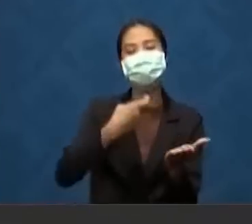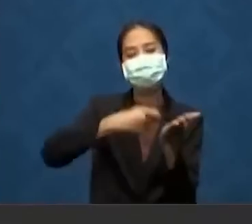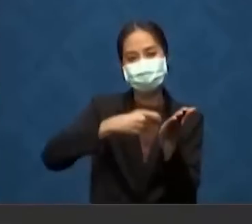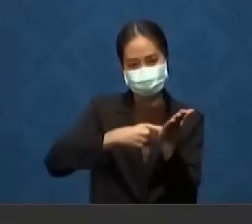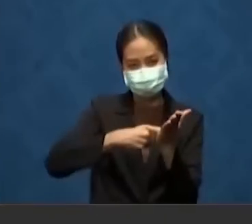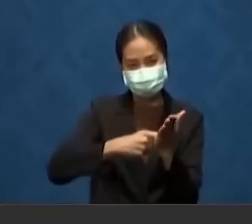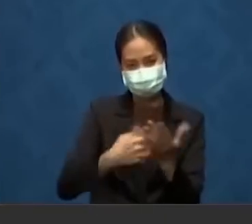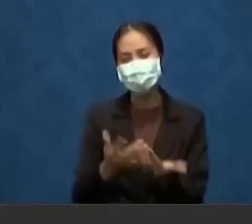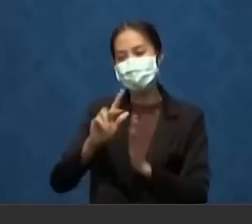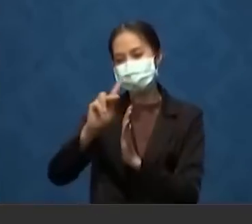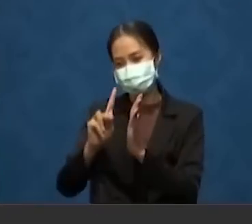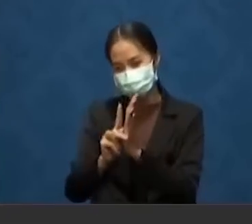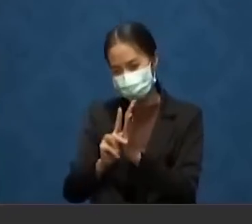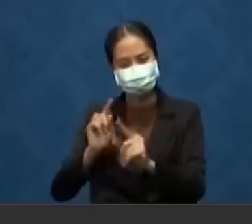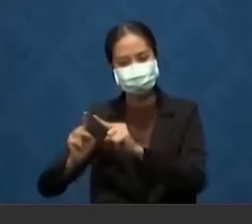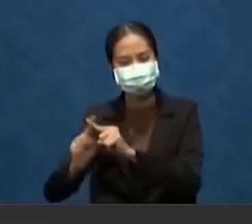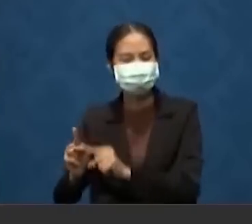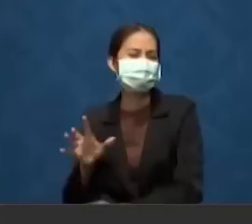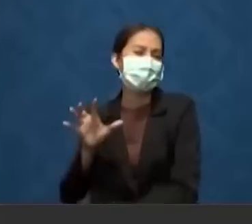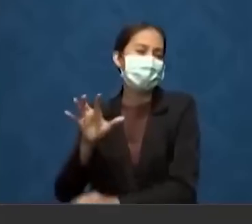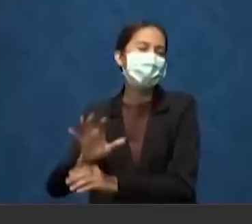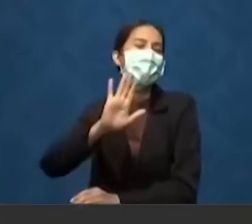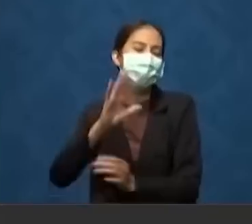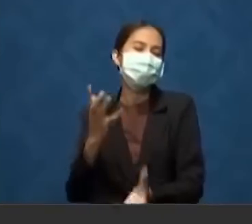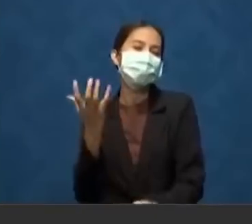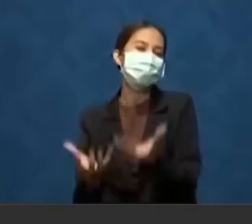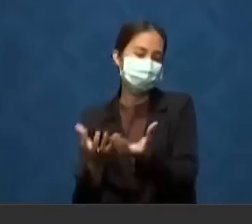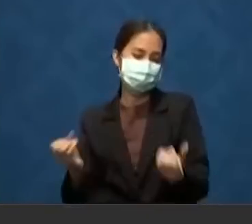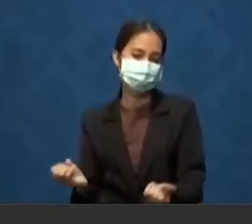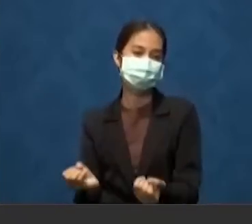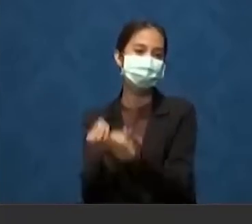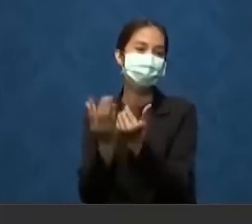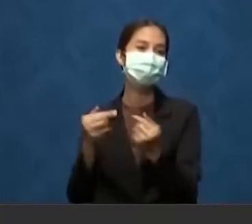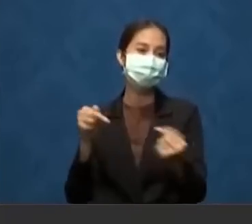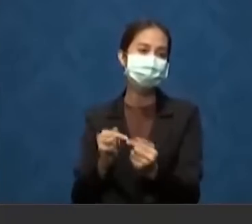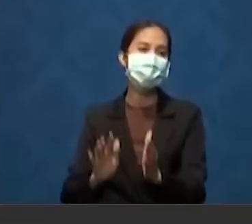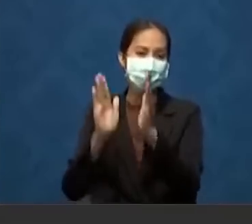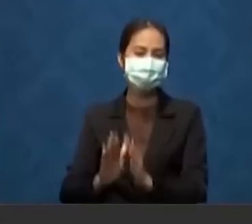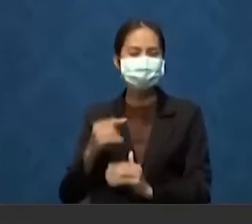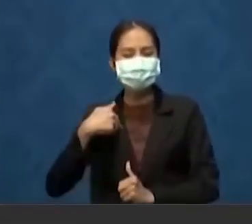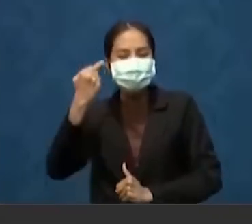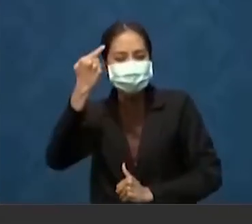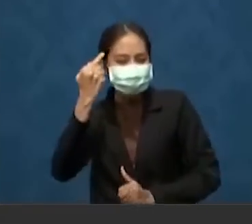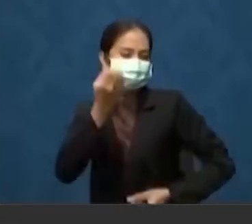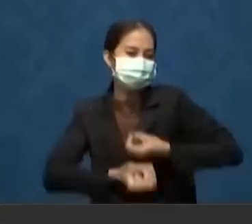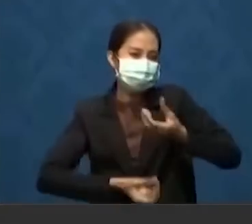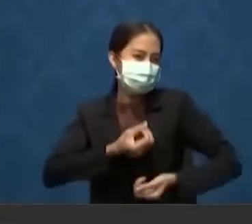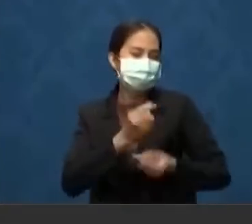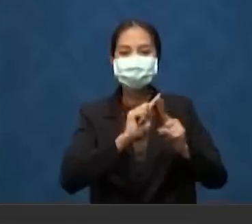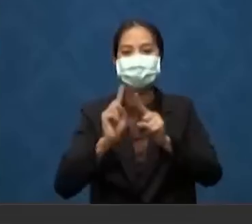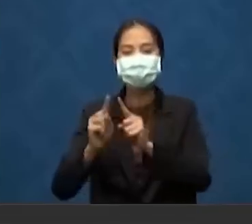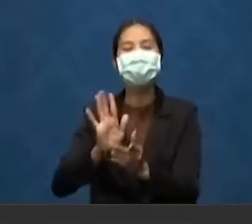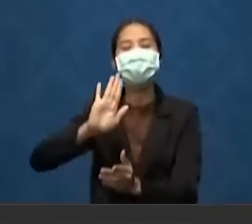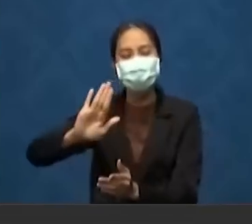องการใช้กฎหมายร้นเกินของกระบวนการยธธรรมที่ส่ผลกระทบต่อพูดแดงความชิดเห็นหรอแดงออกในทางการเมือง